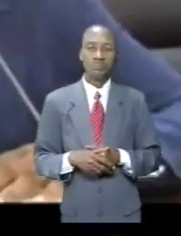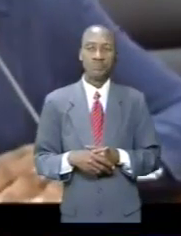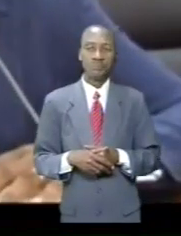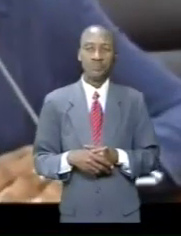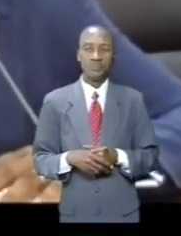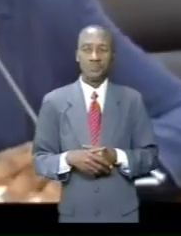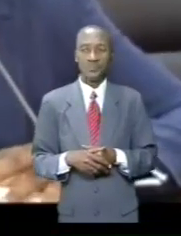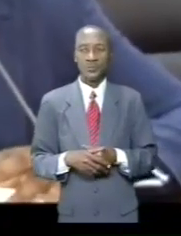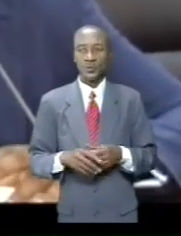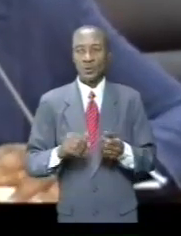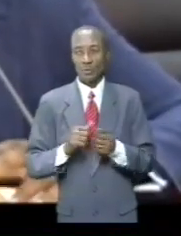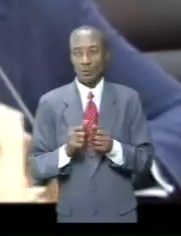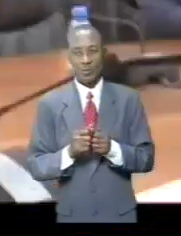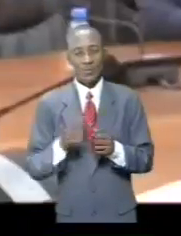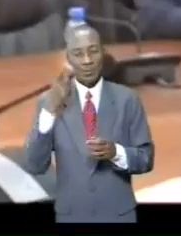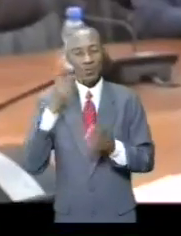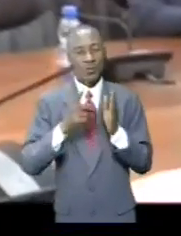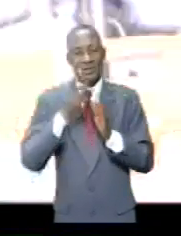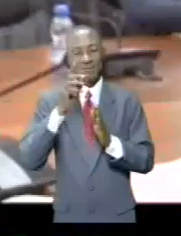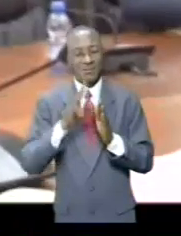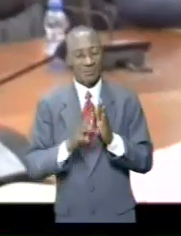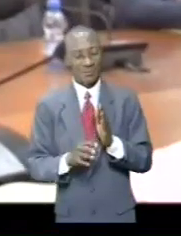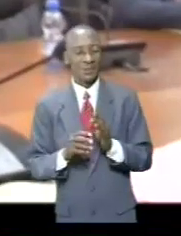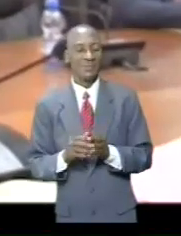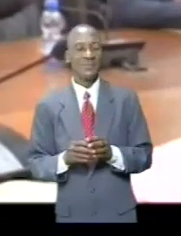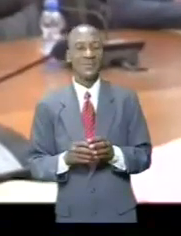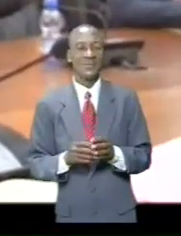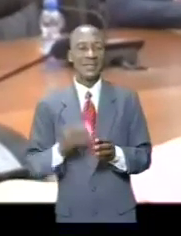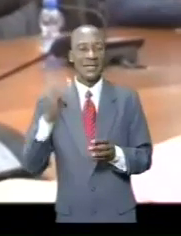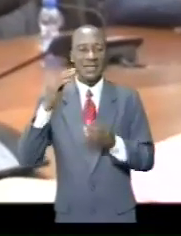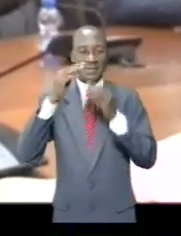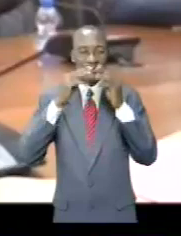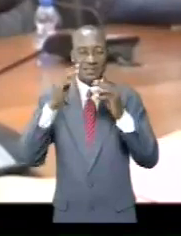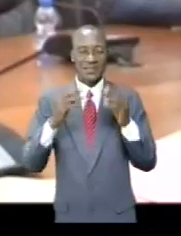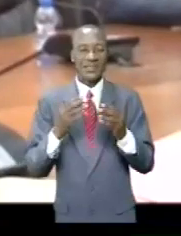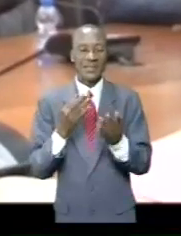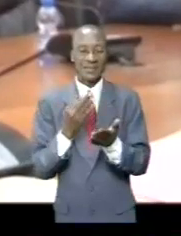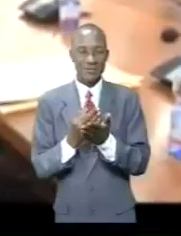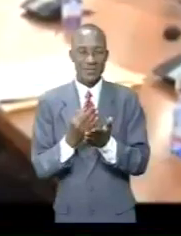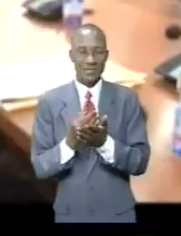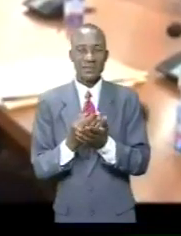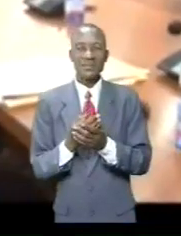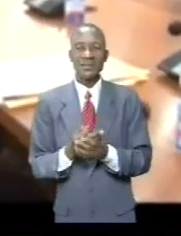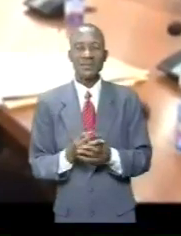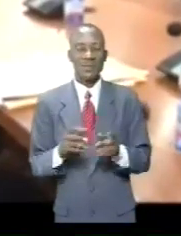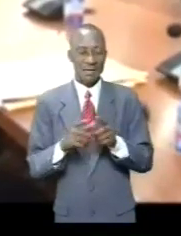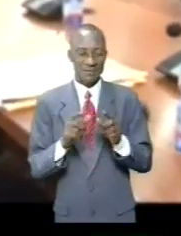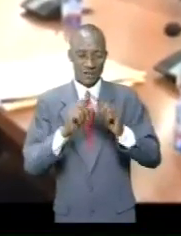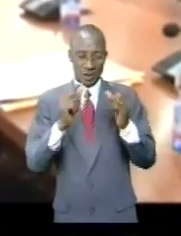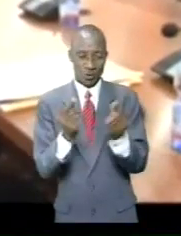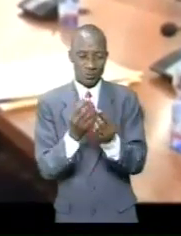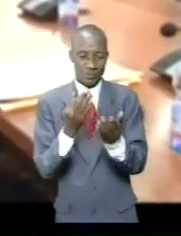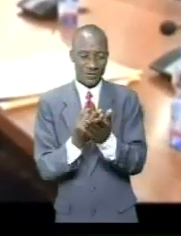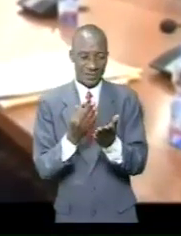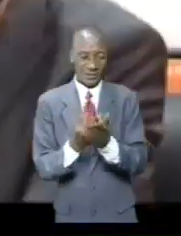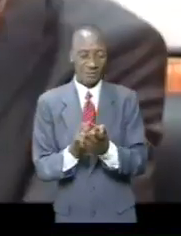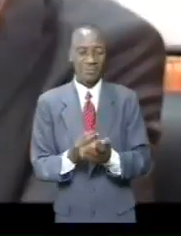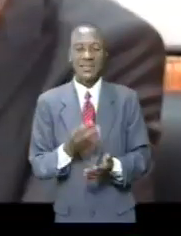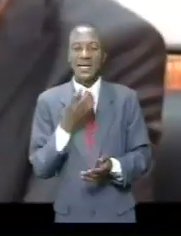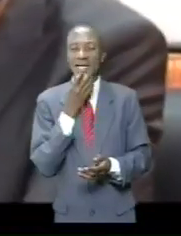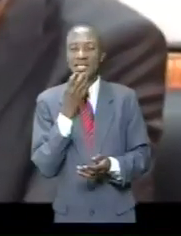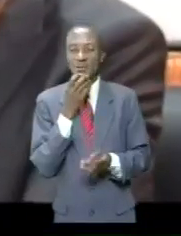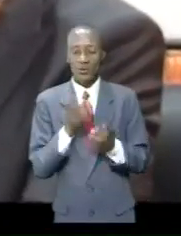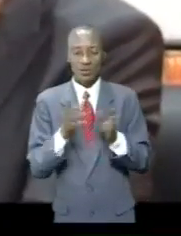enjeux de développement. C'est le credo du ministère des Finances, maintes fois répercuté aux régies financières. L'inspection générale des Finances,